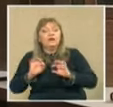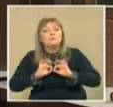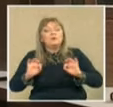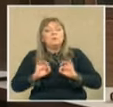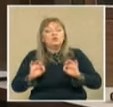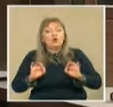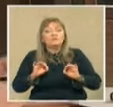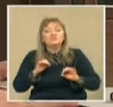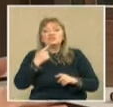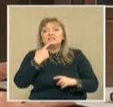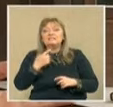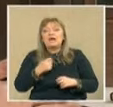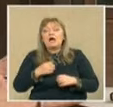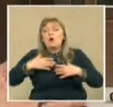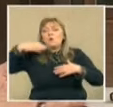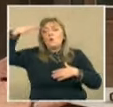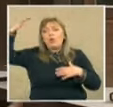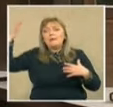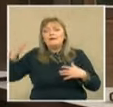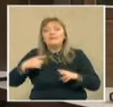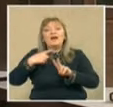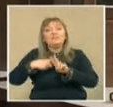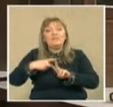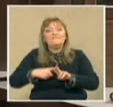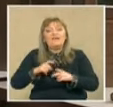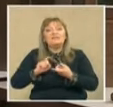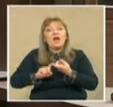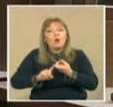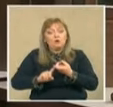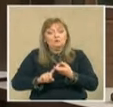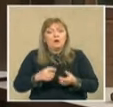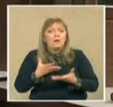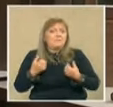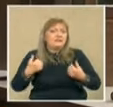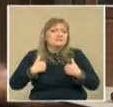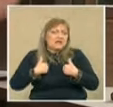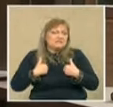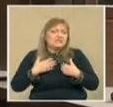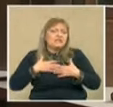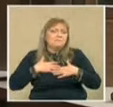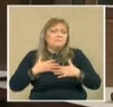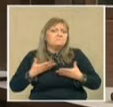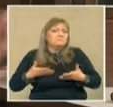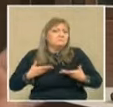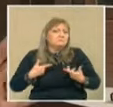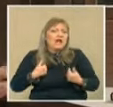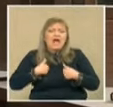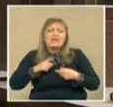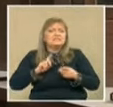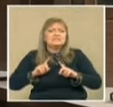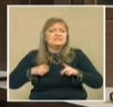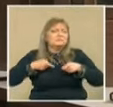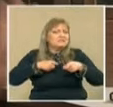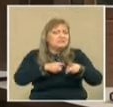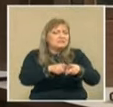памет. Без аз въобще да имам, разбира се, такова намерение, да, така, аз не съм се стремила